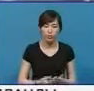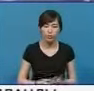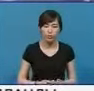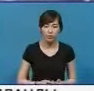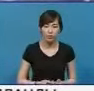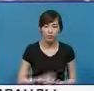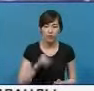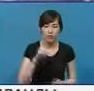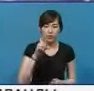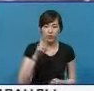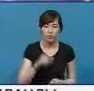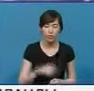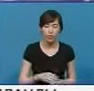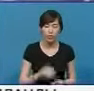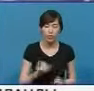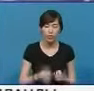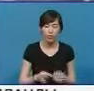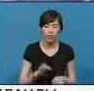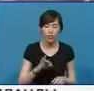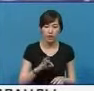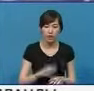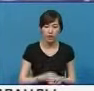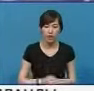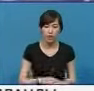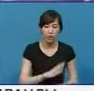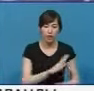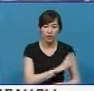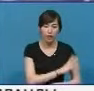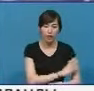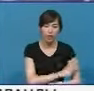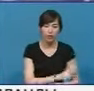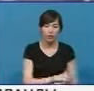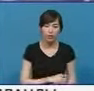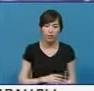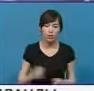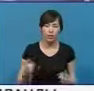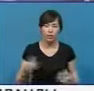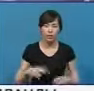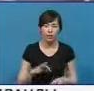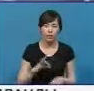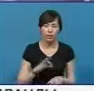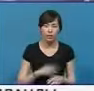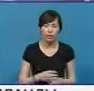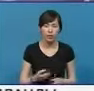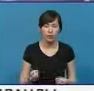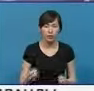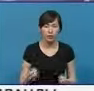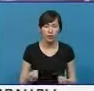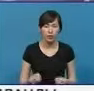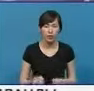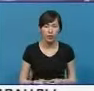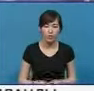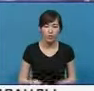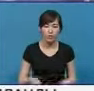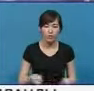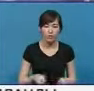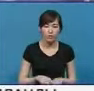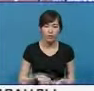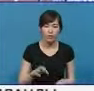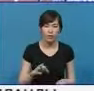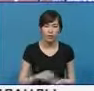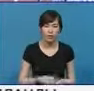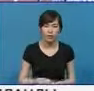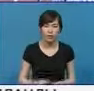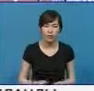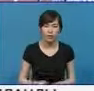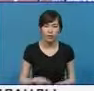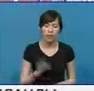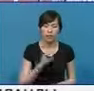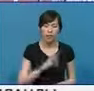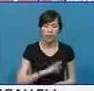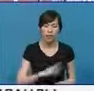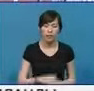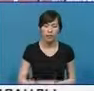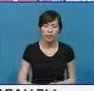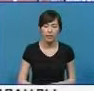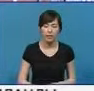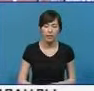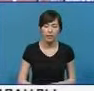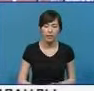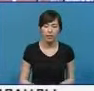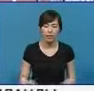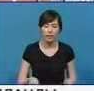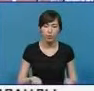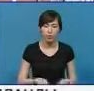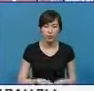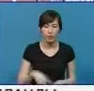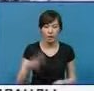остеохондроз ауру, қан қысымының жоғарылау жүйке жүйесінің аурулары, тағы сол сияқты жүзден аса ауруға ем. Мұнда сонымен қатар